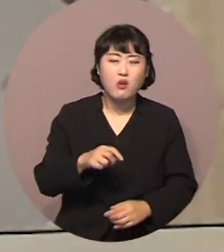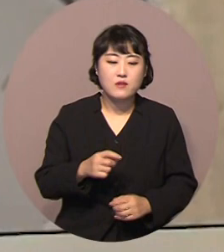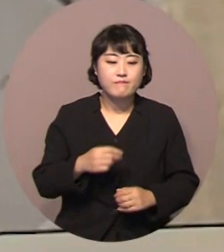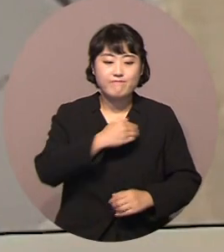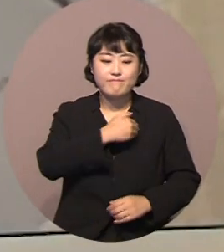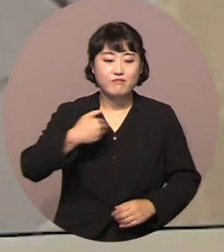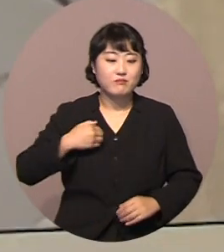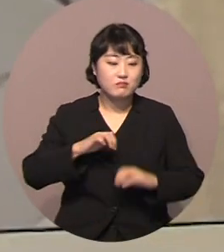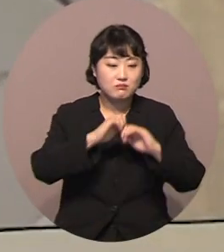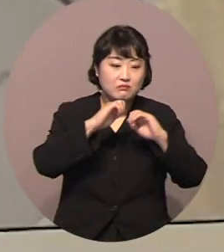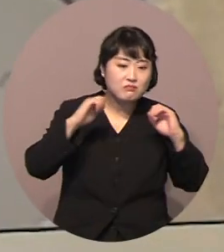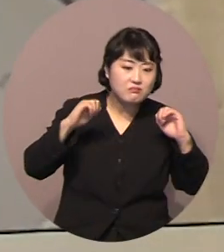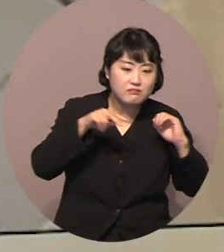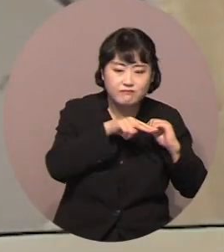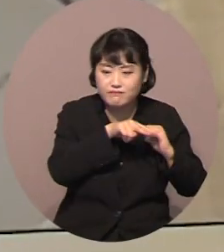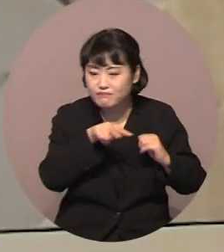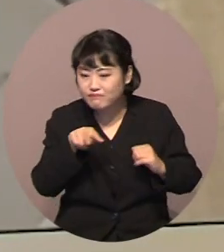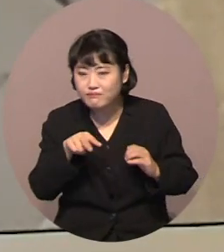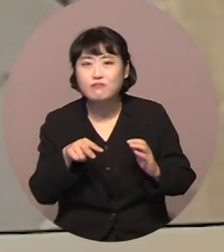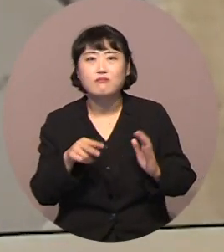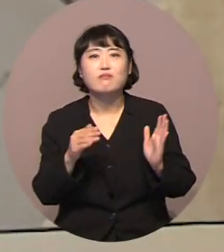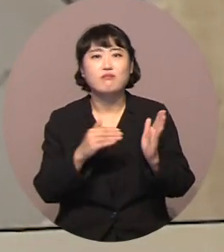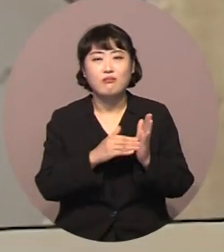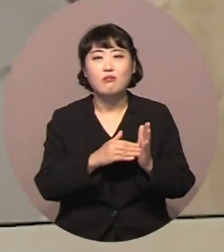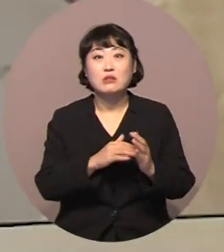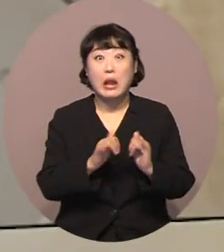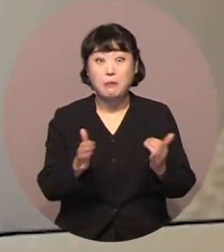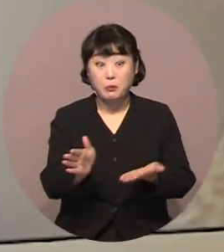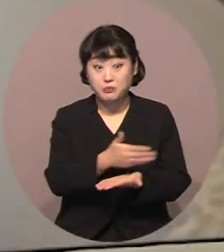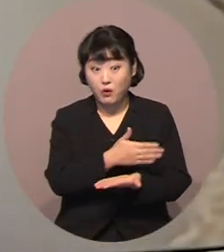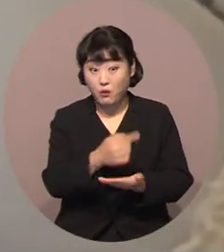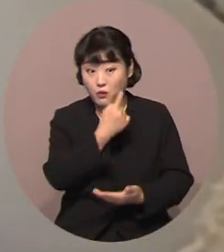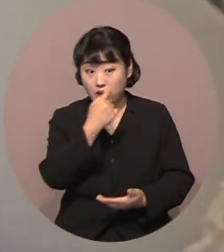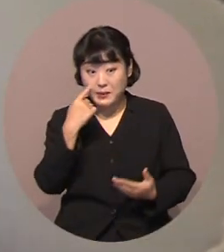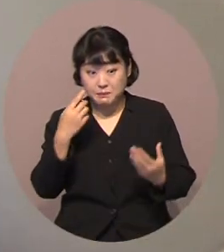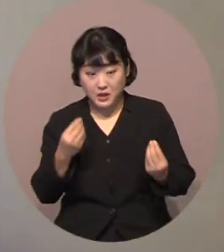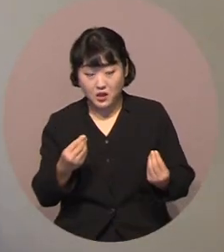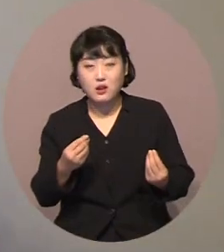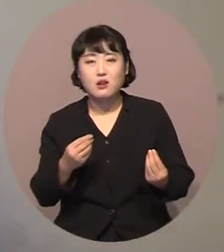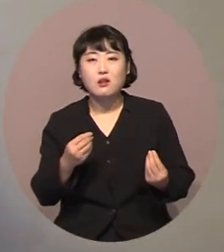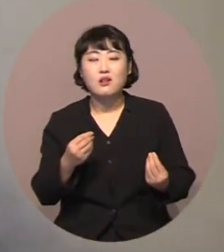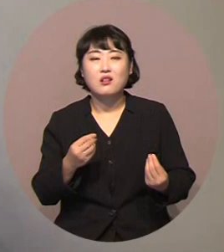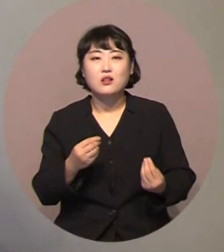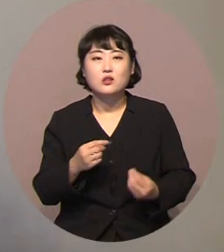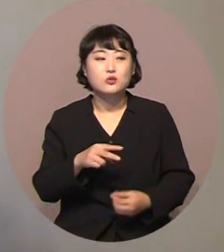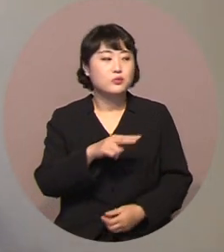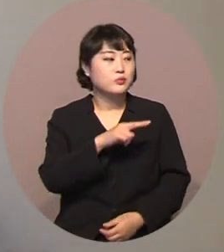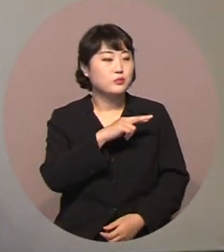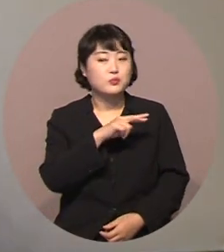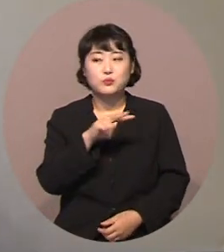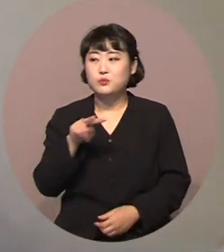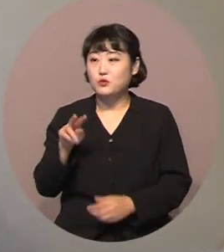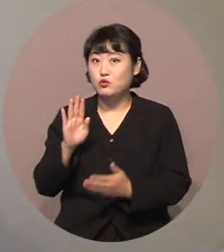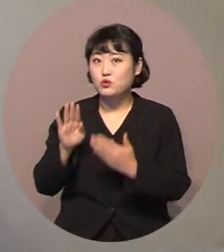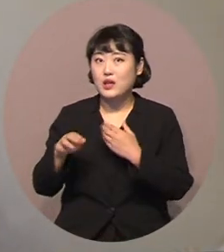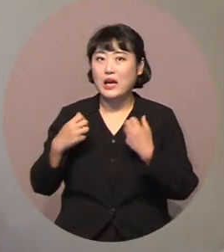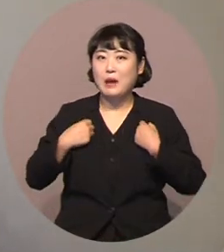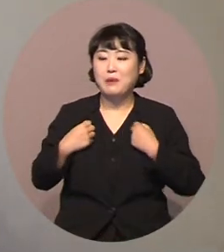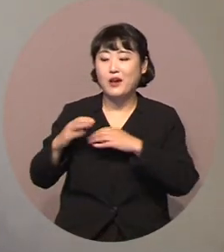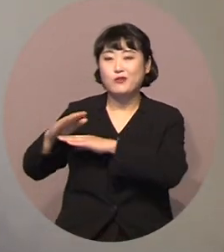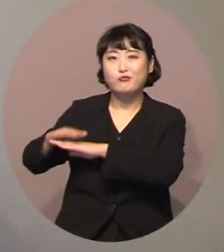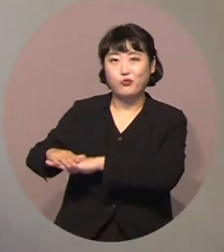실레기 위에 올라 집안을 들여다봅니다 사람이 없다는 걸 확인한 남성은 잠시 주변을 둘러보더니 가방을